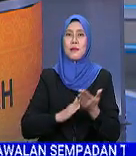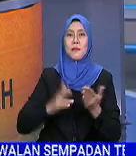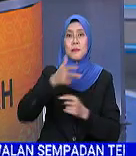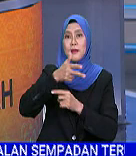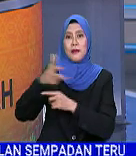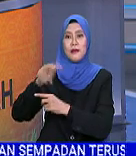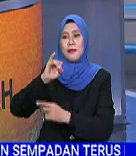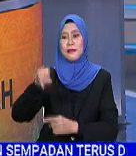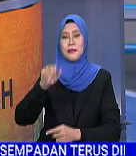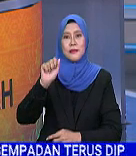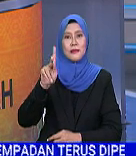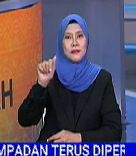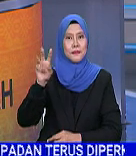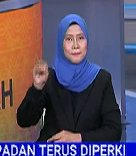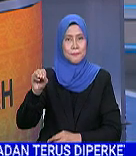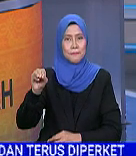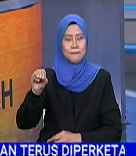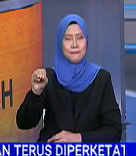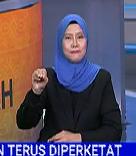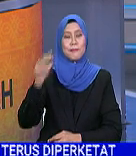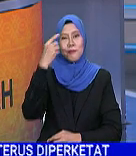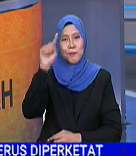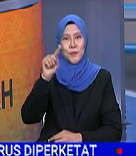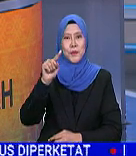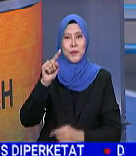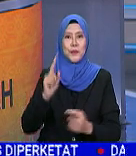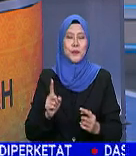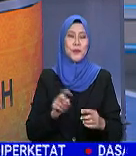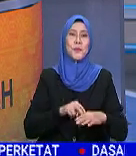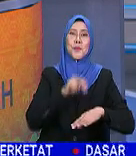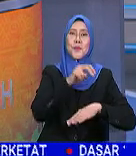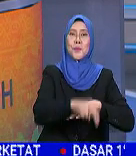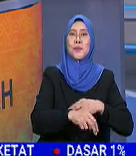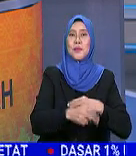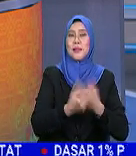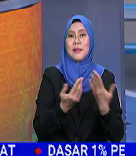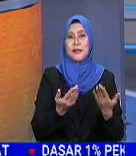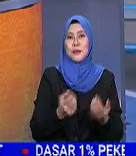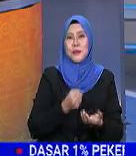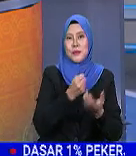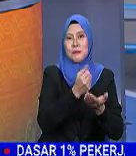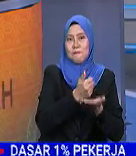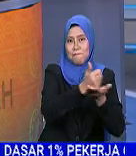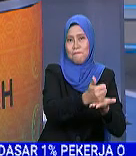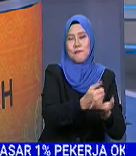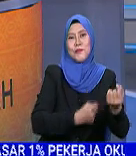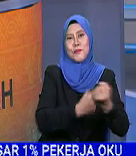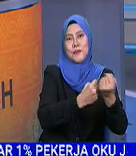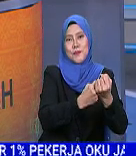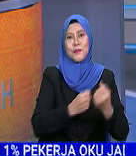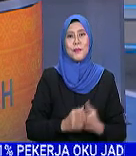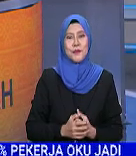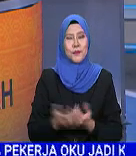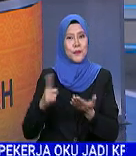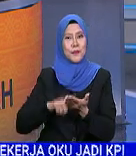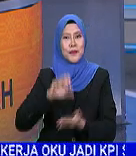Jabatan Kemajuan Islam Malaysia JAKIM terpanggil untuk turun ke negeri di bawah bayu bagi menyampaikan sumbangan. Ikuti laporan wartawan